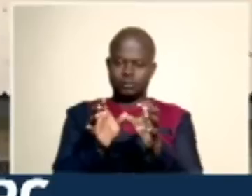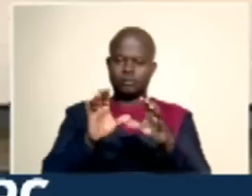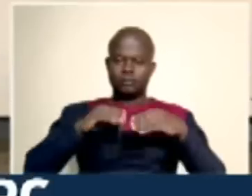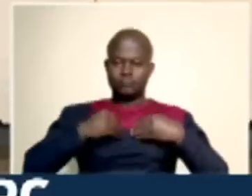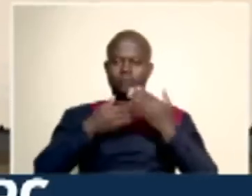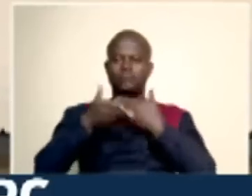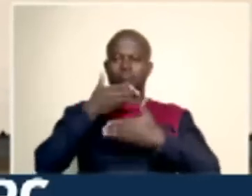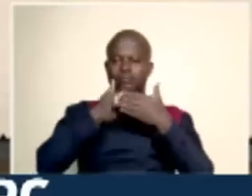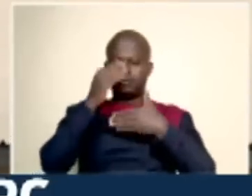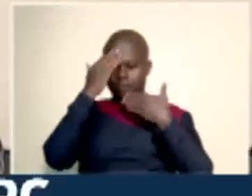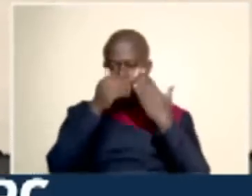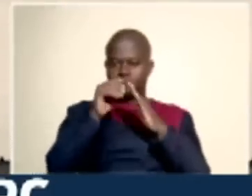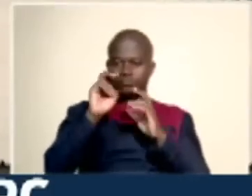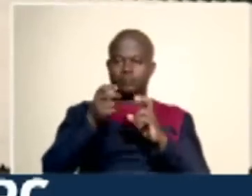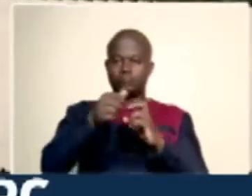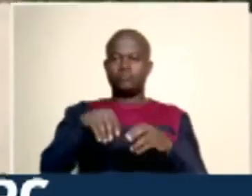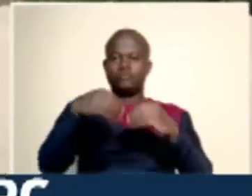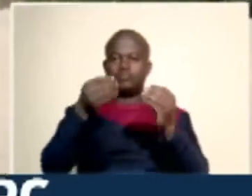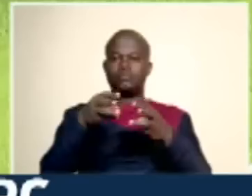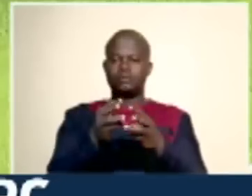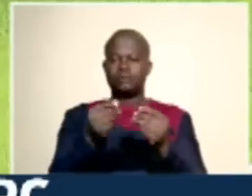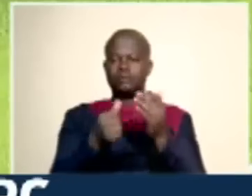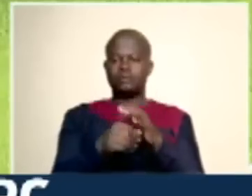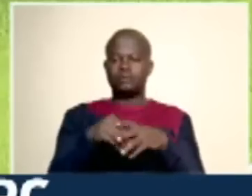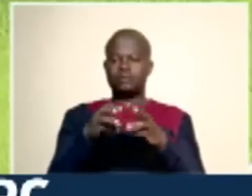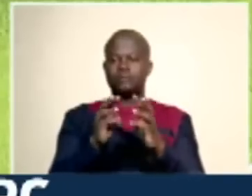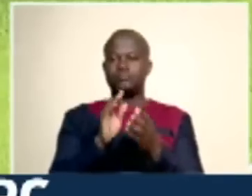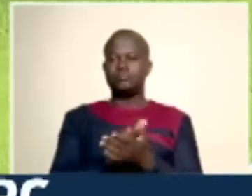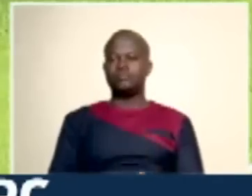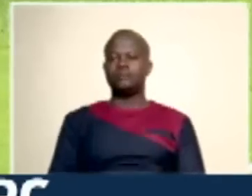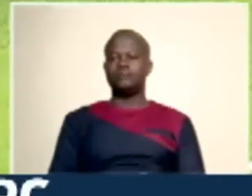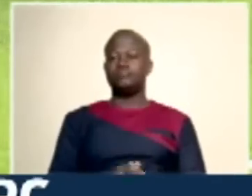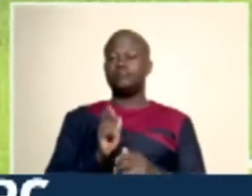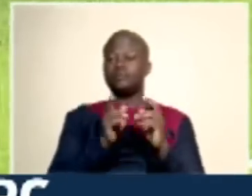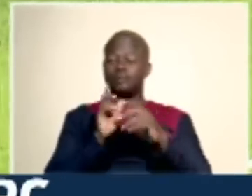bukemera ibiganiro kuko aribyo byatanga umuturambye ubundi ni ntambara